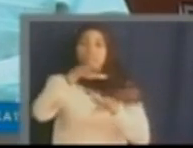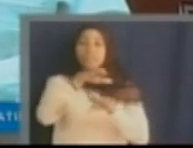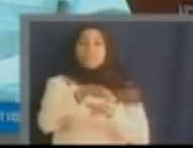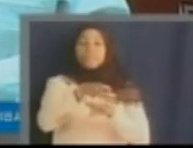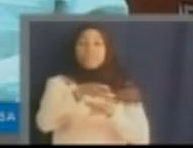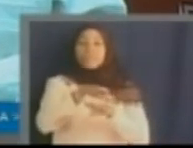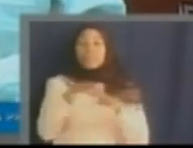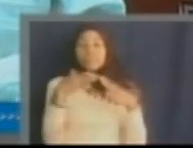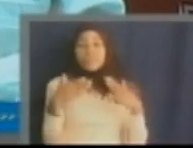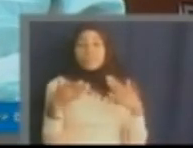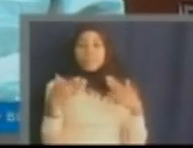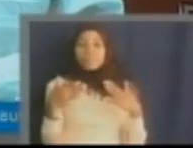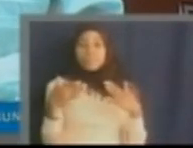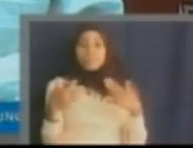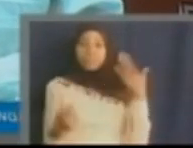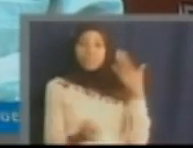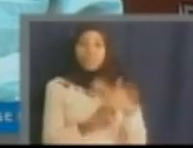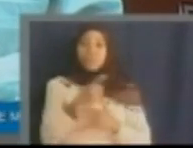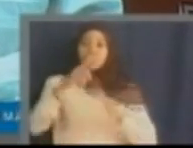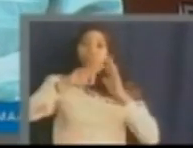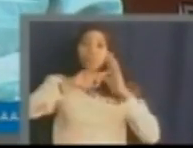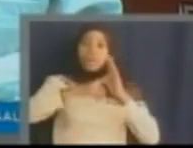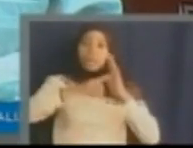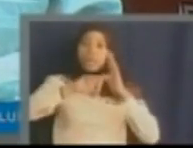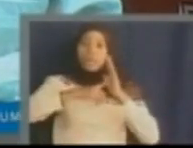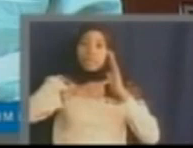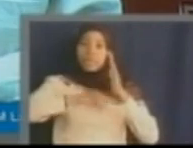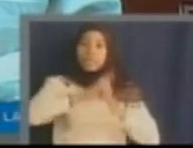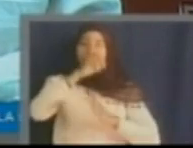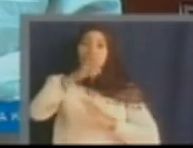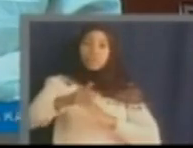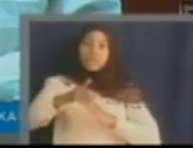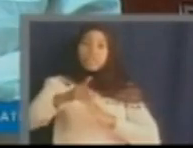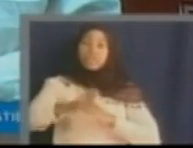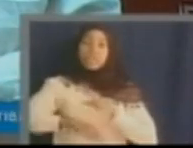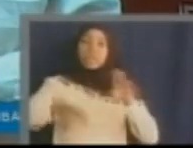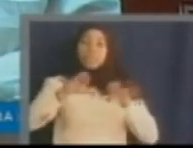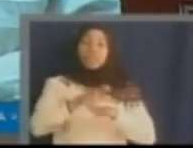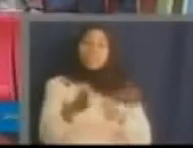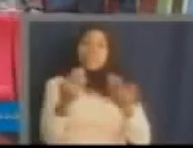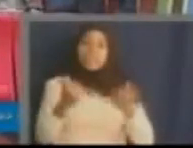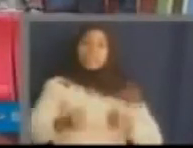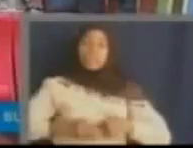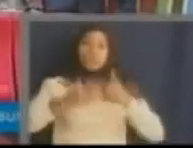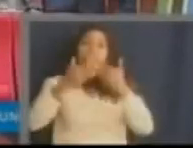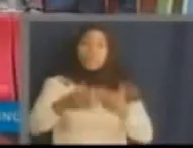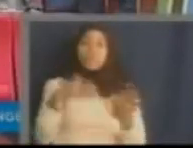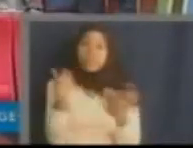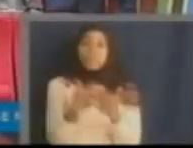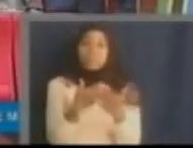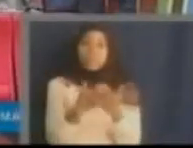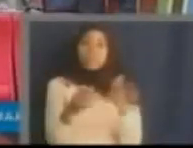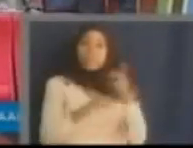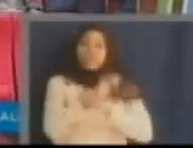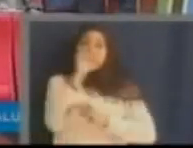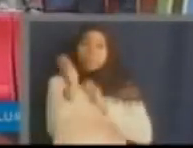Hivyo, kwa mujibu wa kanuni hii, mwenyekiti anaweza kuwasilisha mapendekezo ya marekebisho ya kanuni